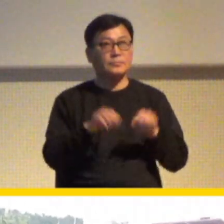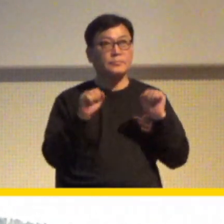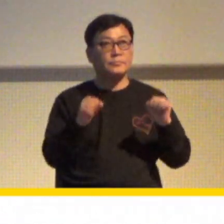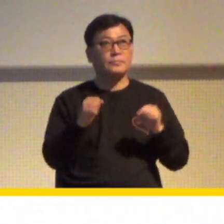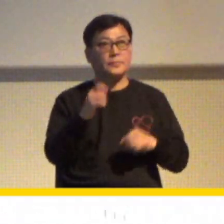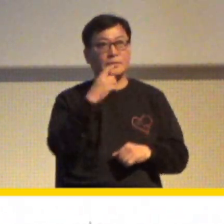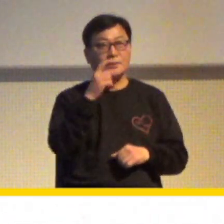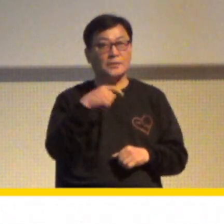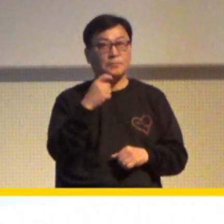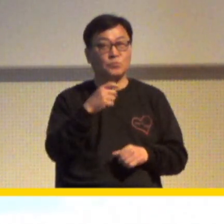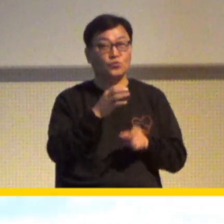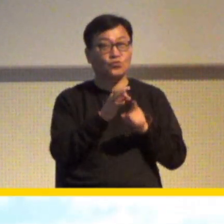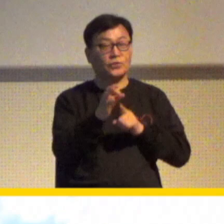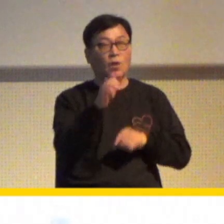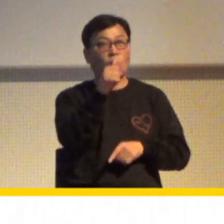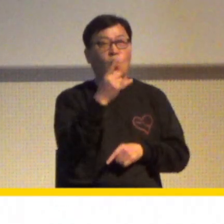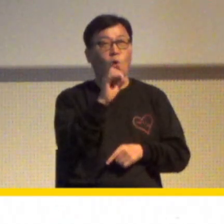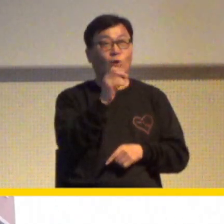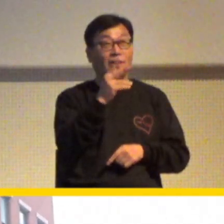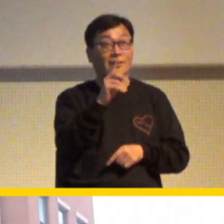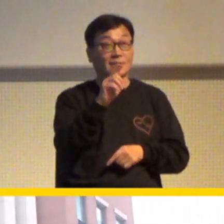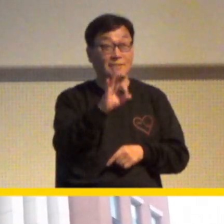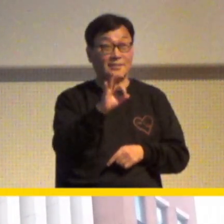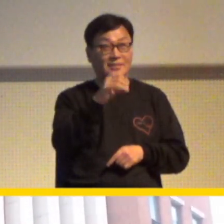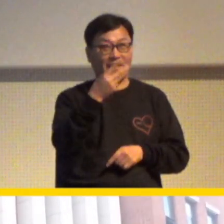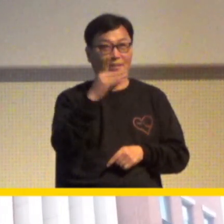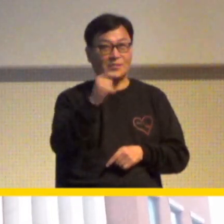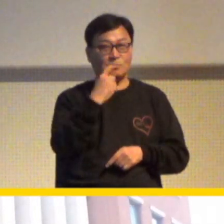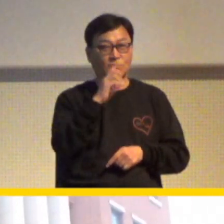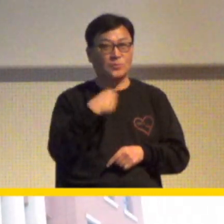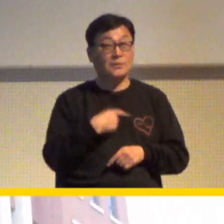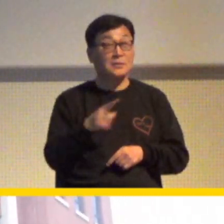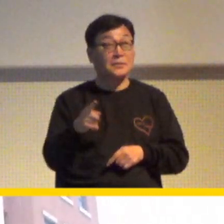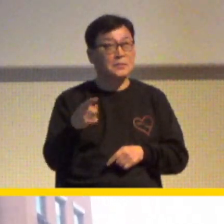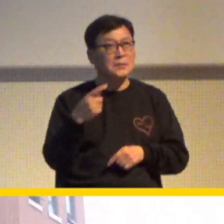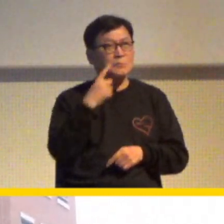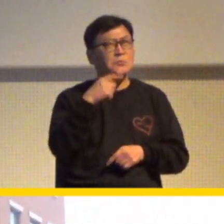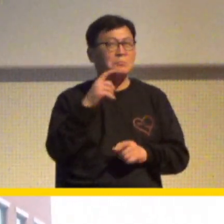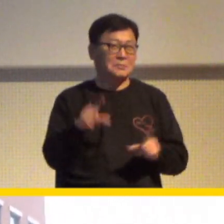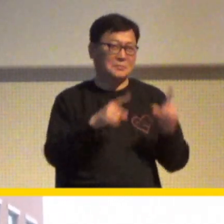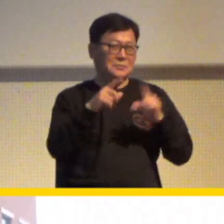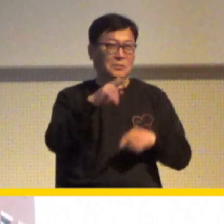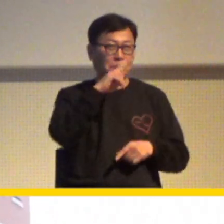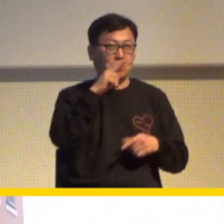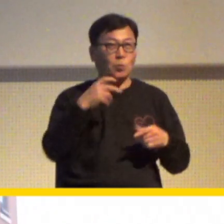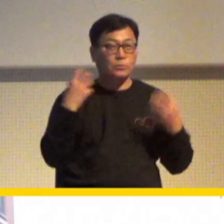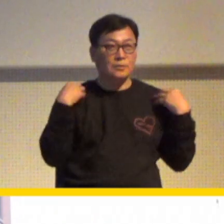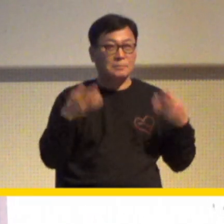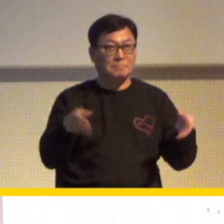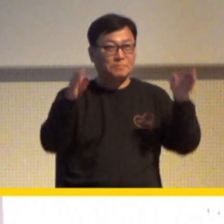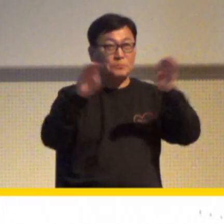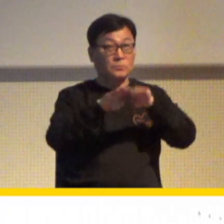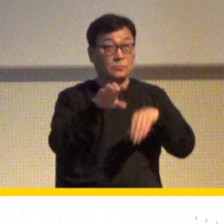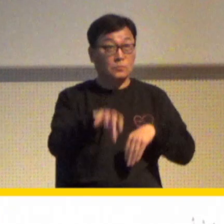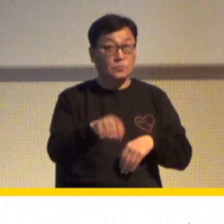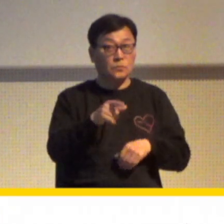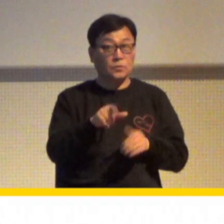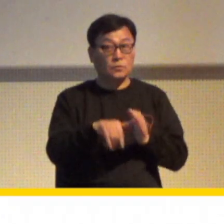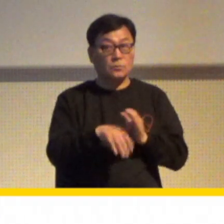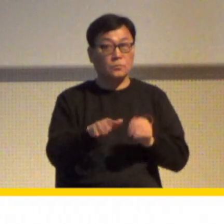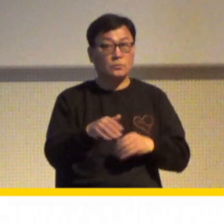안녕하십니까 친구들에서 도구청입니다. 제가 사는 도구청입니다. 도구청에 오시면 네, 여기